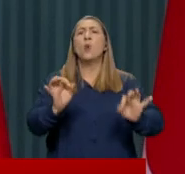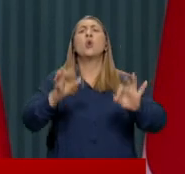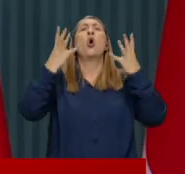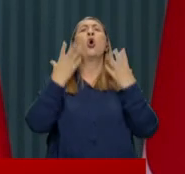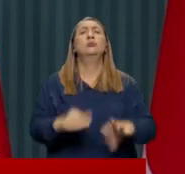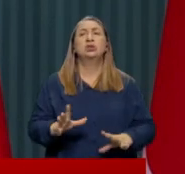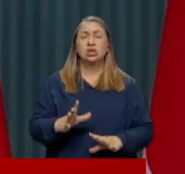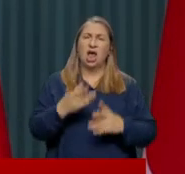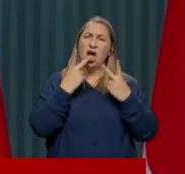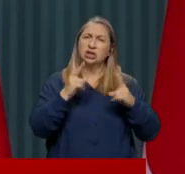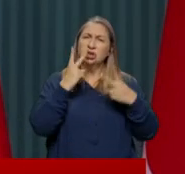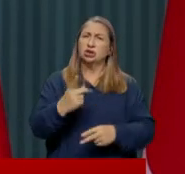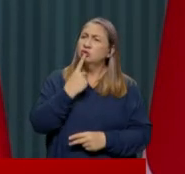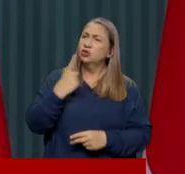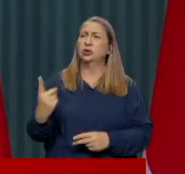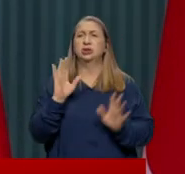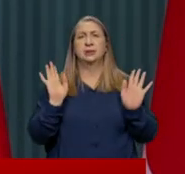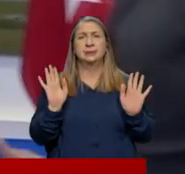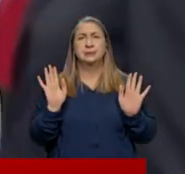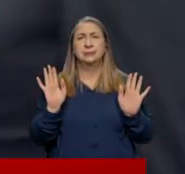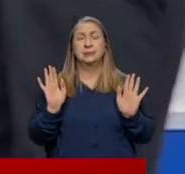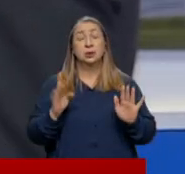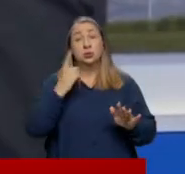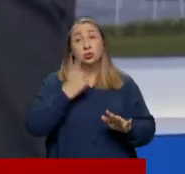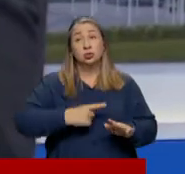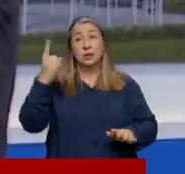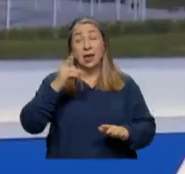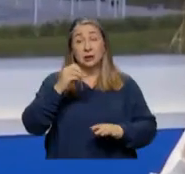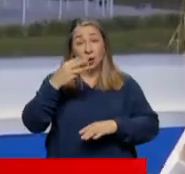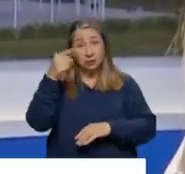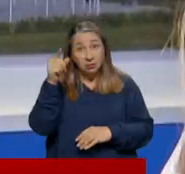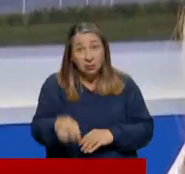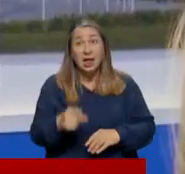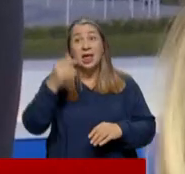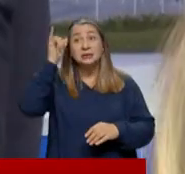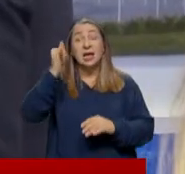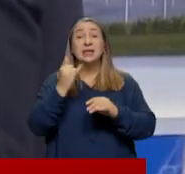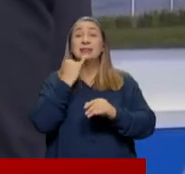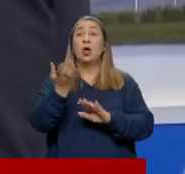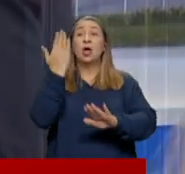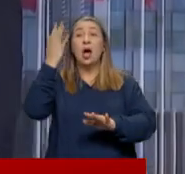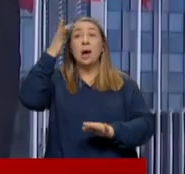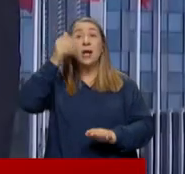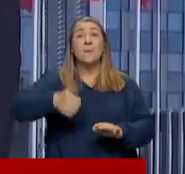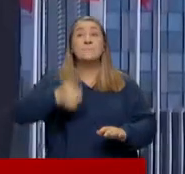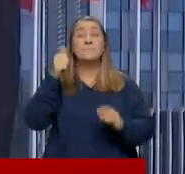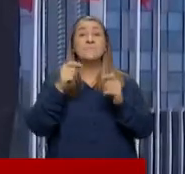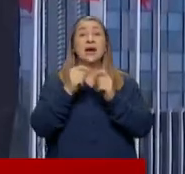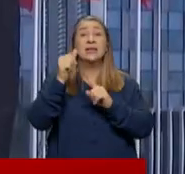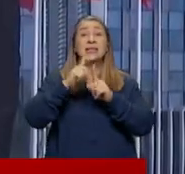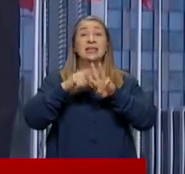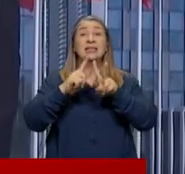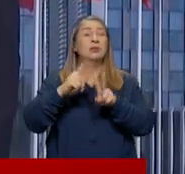olmayacağını da açıkça söyleyeceğiz Cumhurbaşkanı Erdoğan İspanya ziyareti öncesi Amerika başkanı